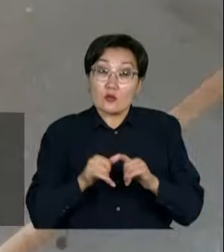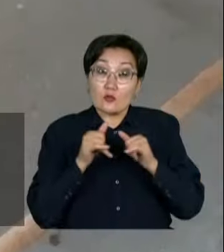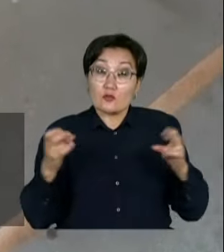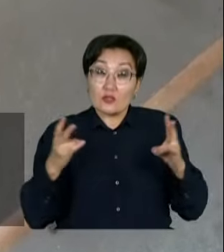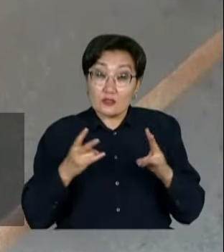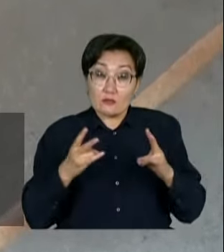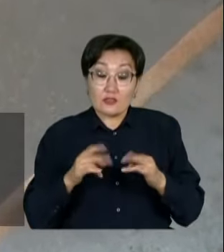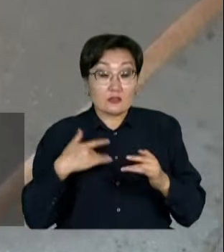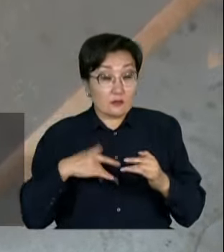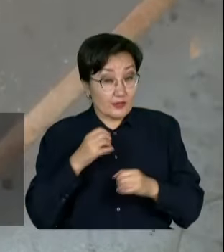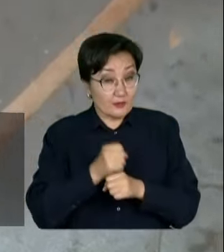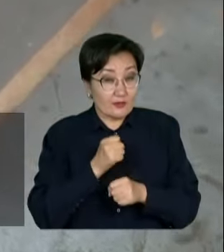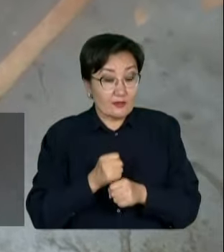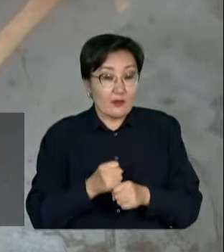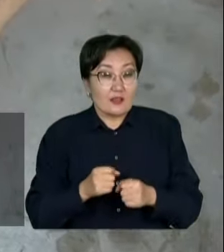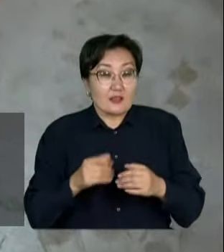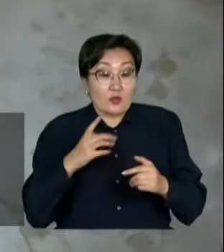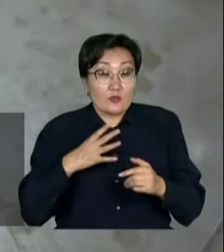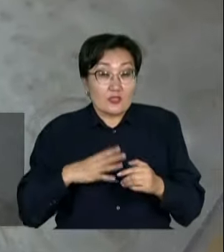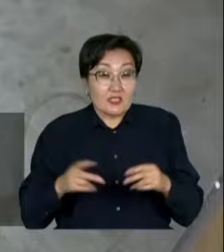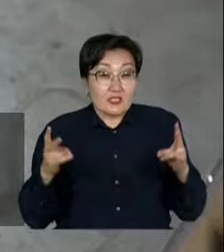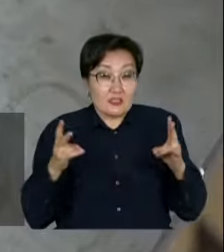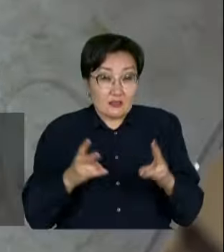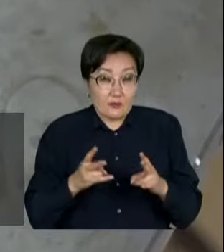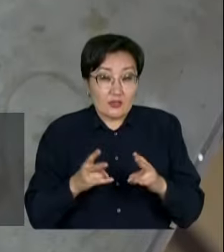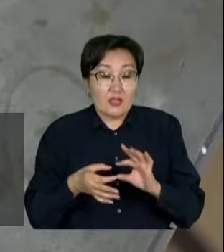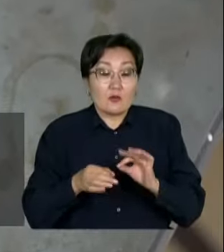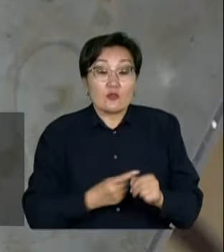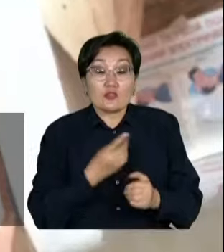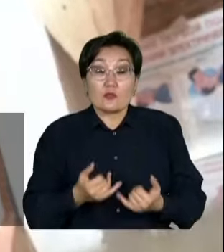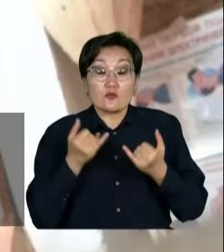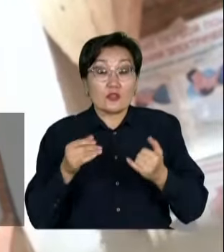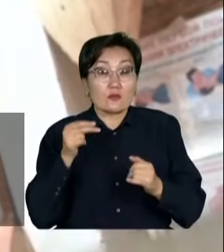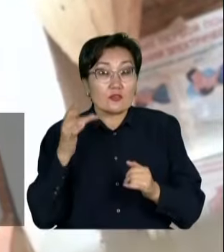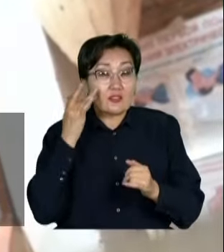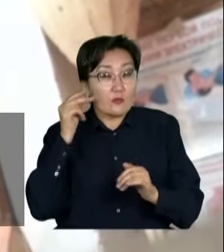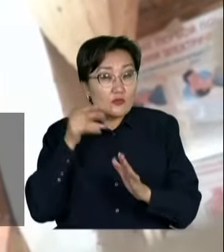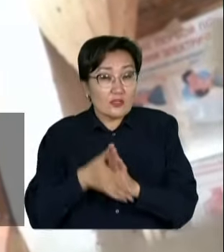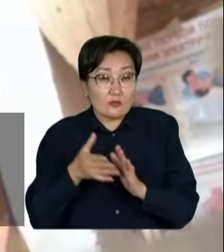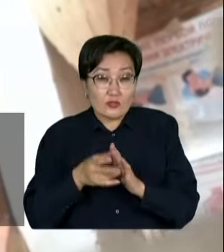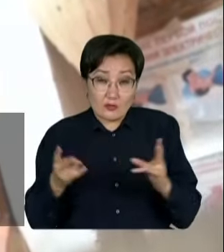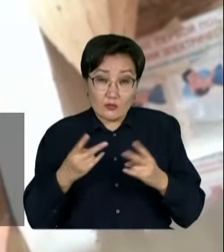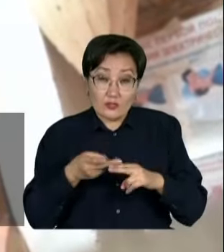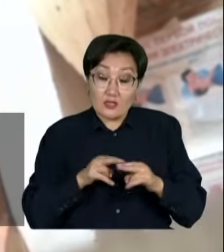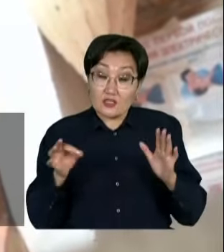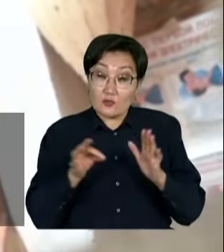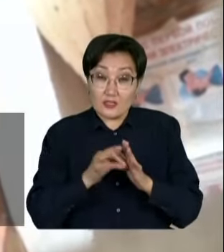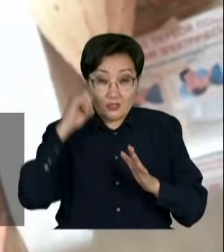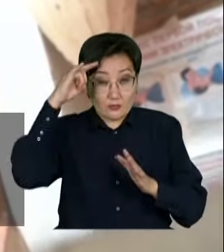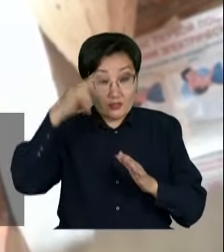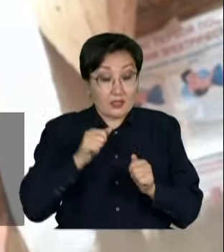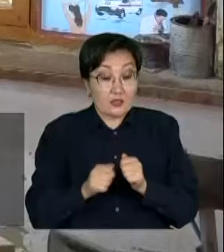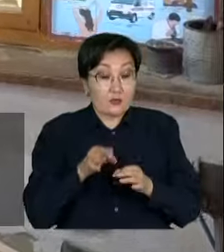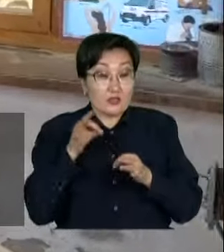мәселе. Домбыра жасау ептілікті, төзімділікті қажет етеді. Шебер үшін үнемі ізденісте болу да маңызды. Осы мақсатта еліміздің